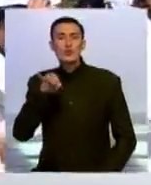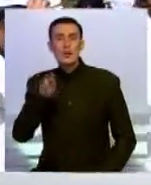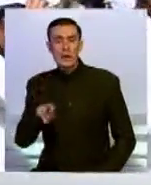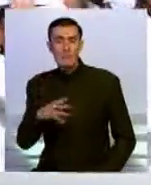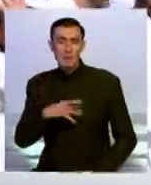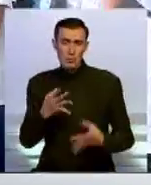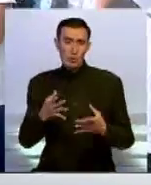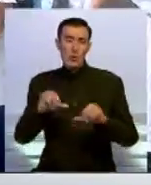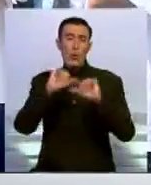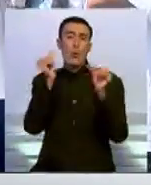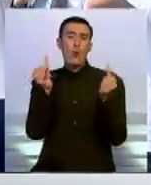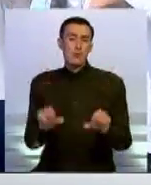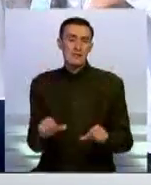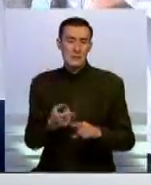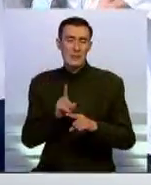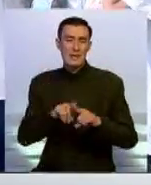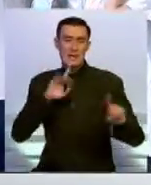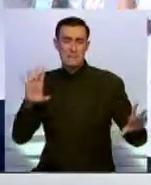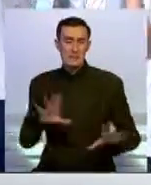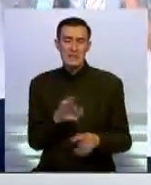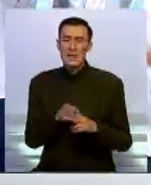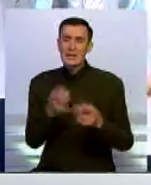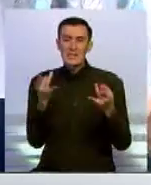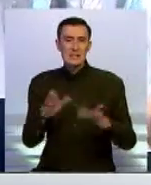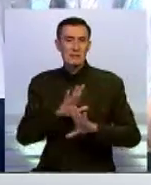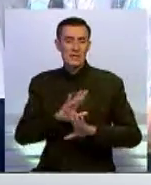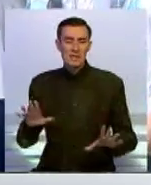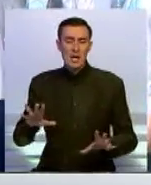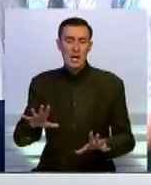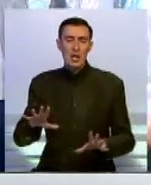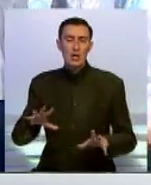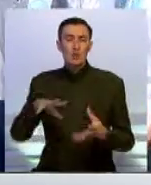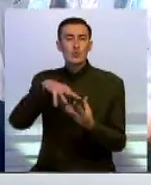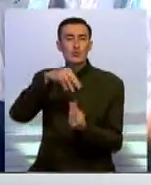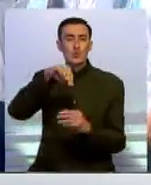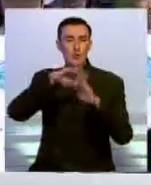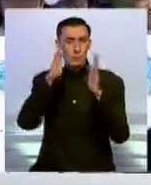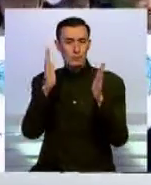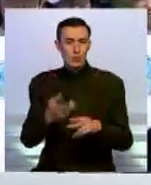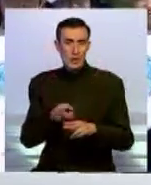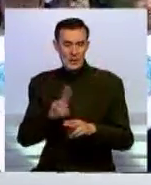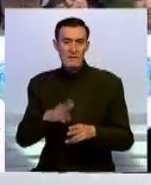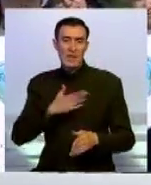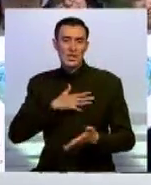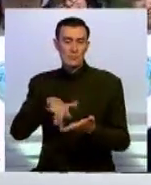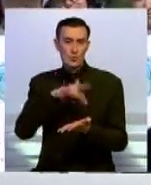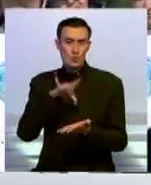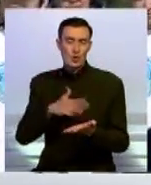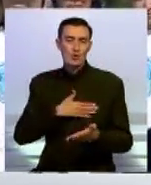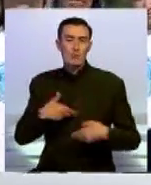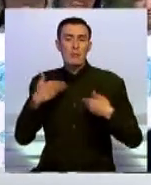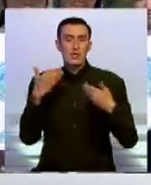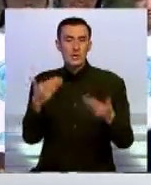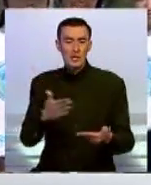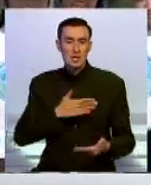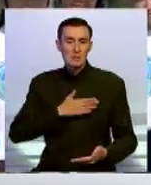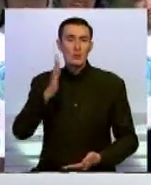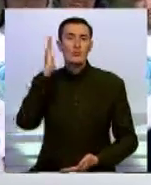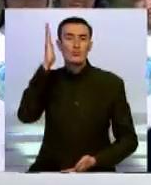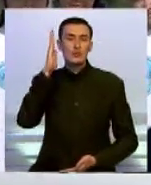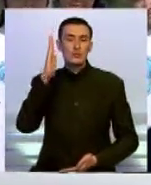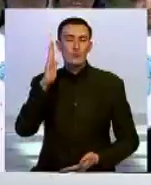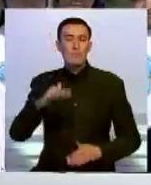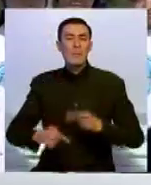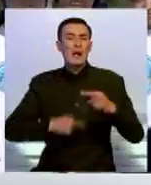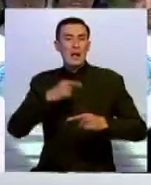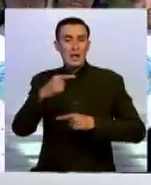бы образом этой песни. Я думаю, что неспроста эта скульптура открывается сегодня именно в нашем городе. Я хочу пожелать нашему будущему поколению, чтобы